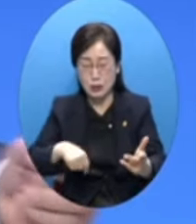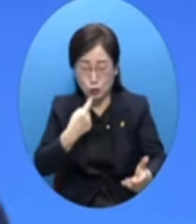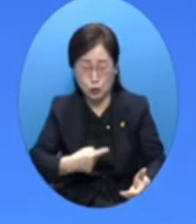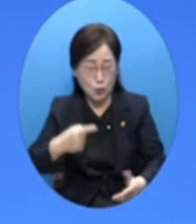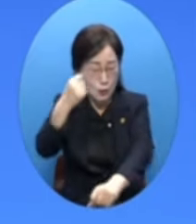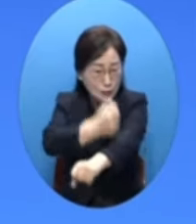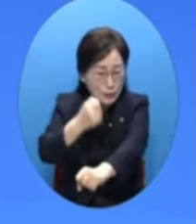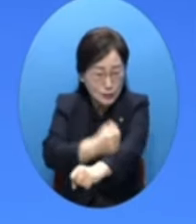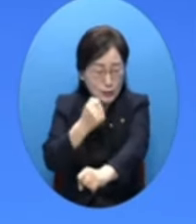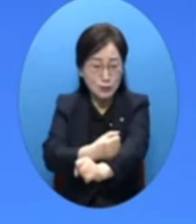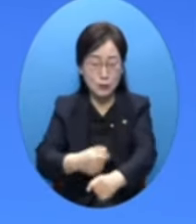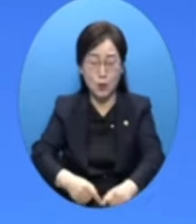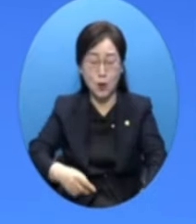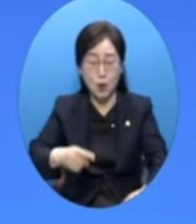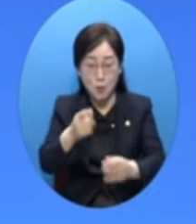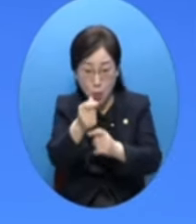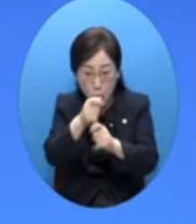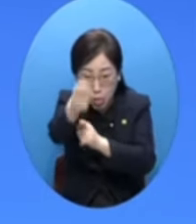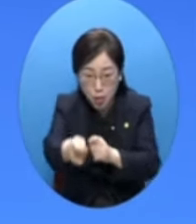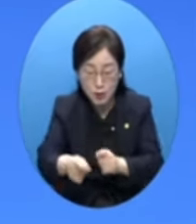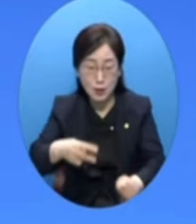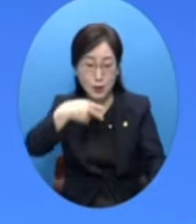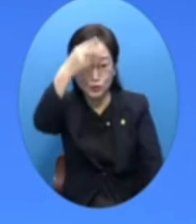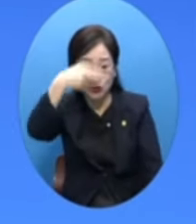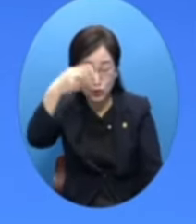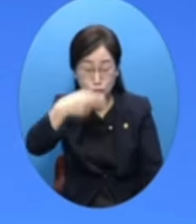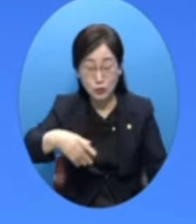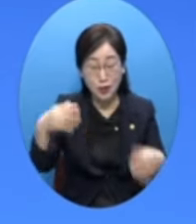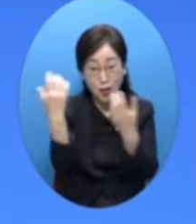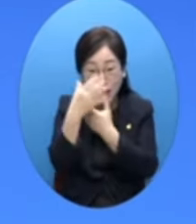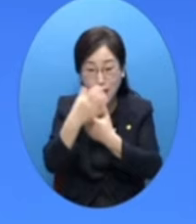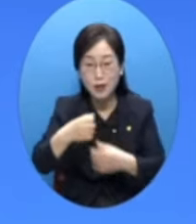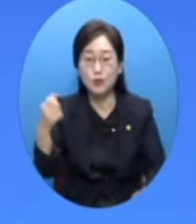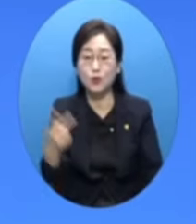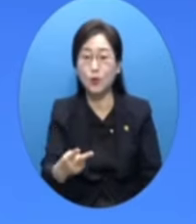하고 술에 빠져보기도 하고 또 요즘은